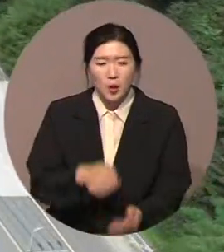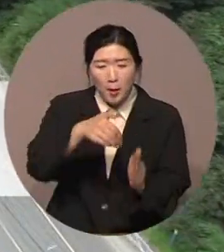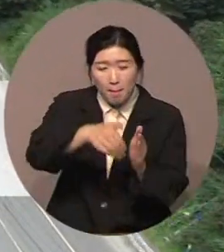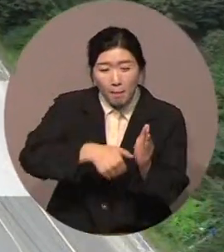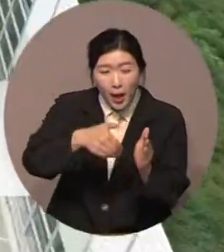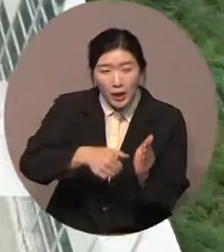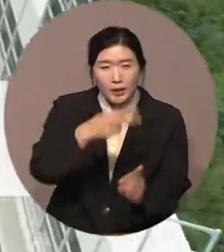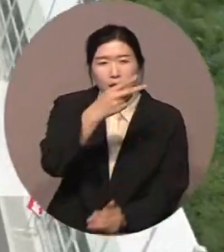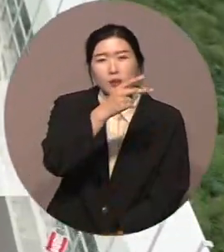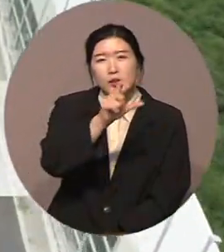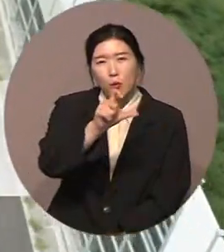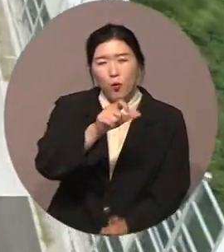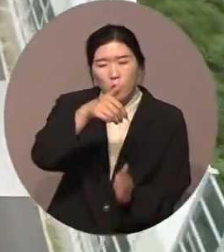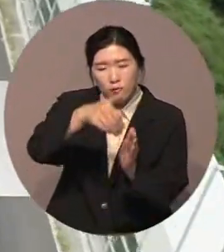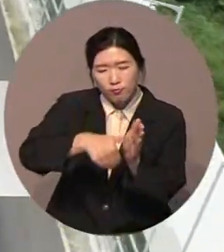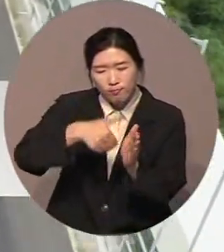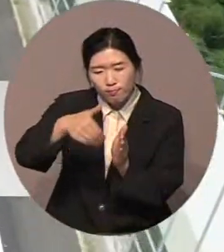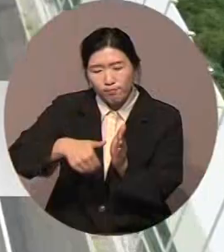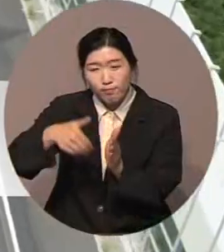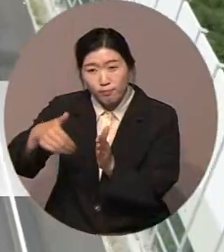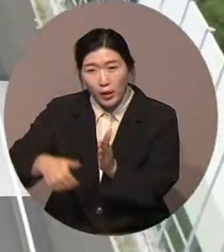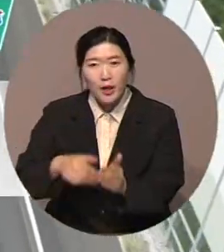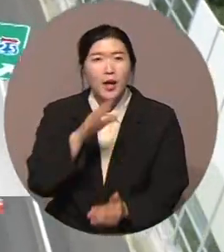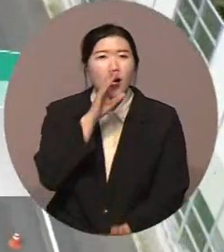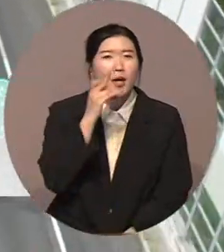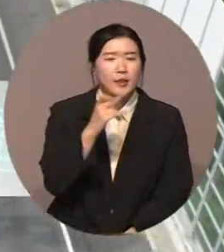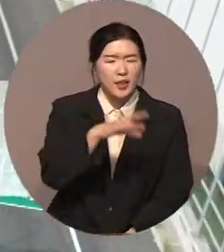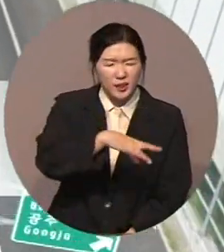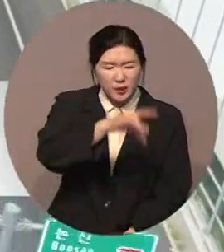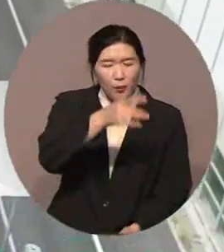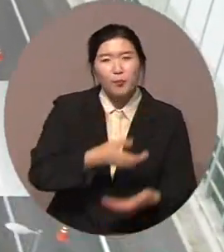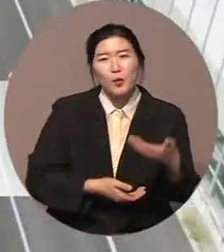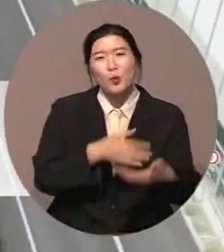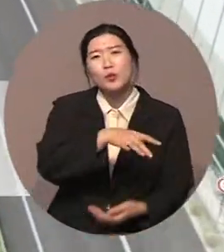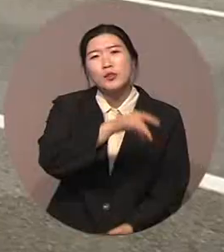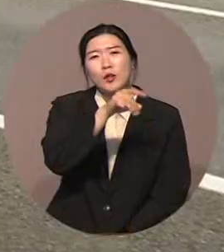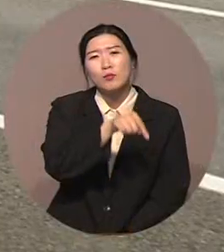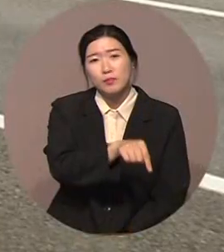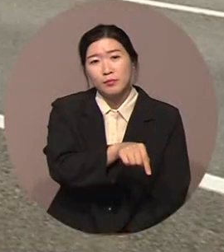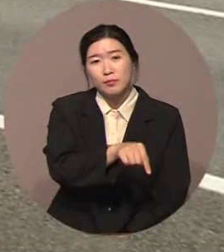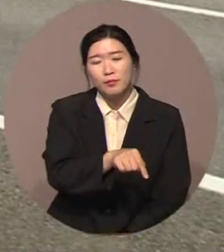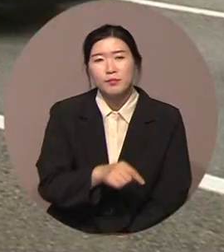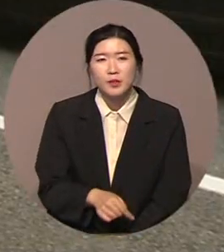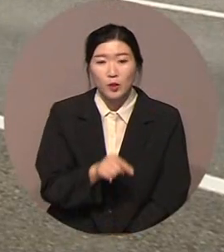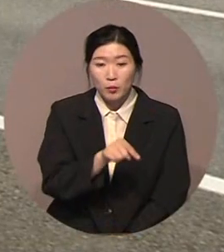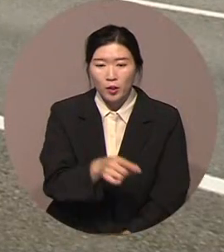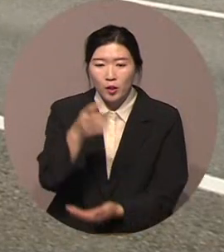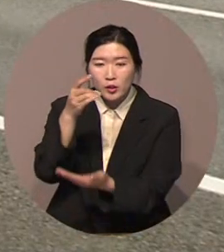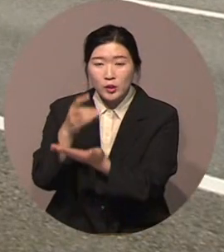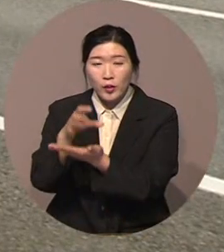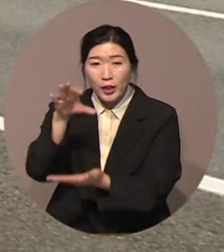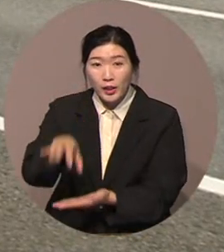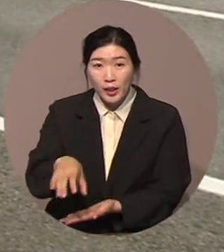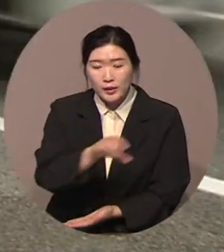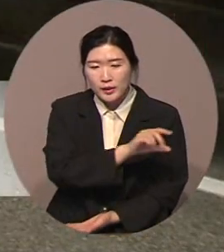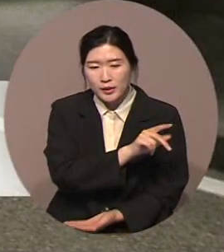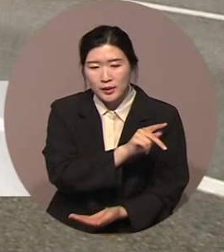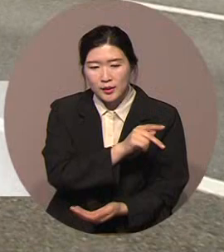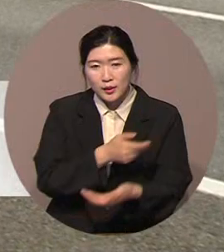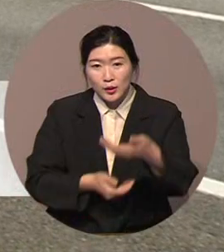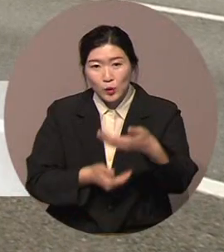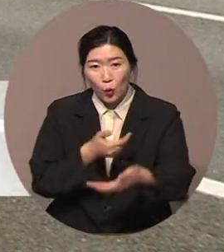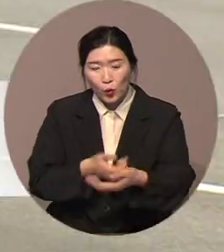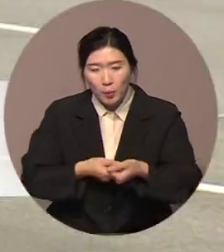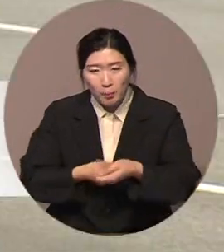2015년 착공한이 도로는 아산을 지나는 첫 고속도로도 아산시 염치읍에서 천안시 동남구까지 이동